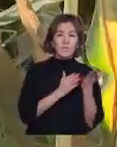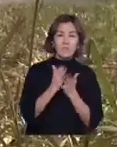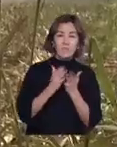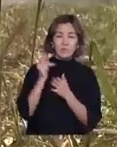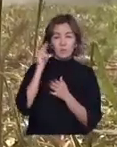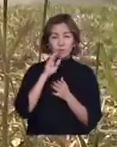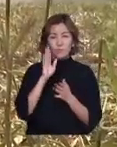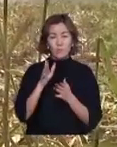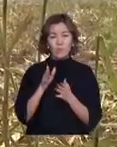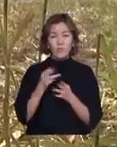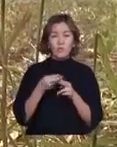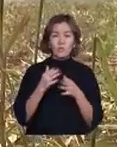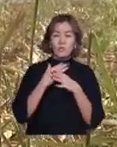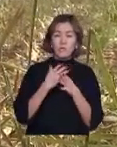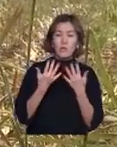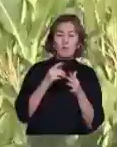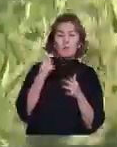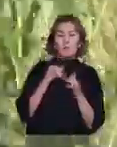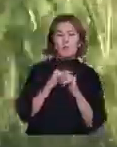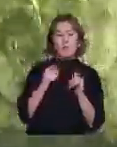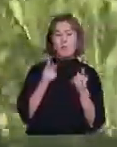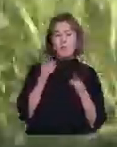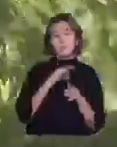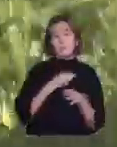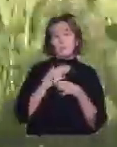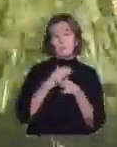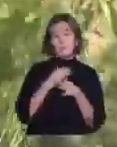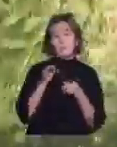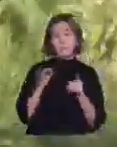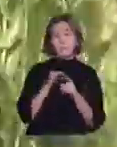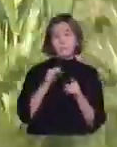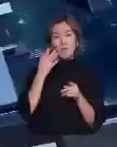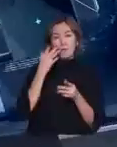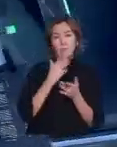ден қоймақ. Сол арқылы ауыл шаруашылығын дамытуға өз үлесін қосуды мақсат